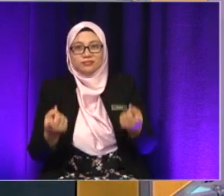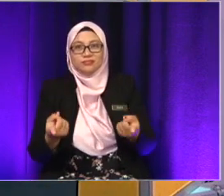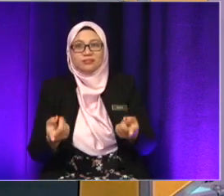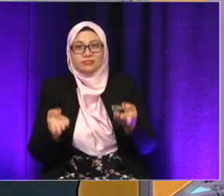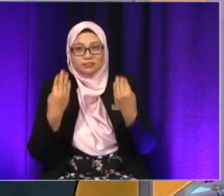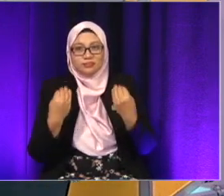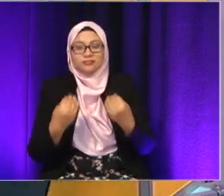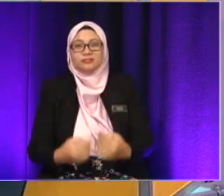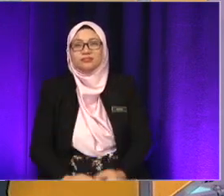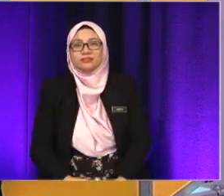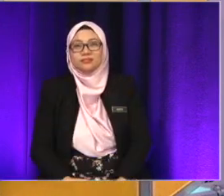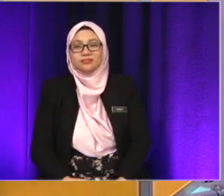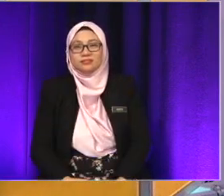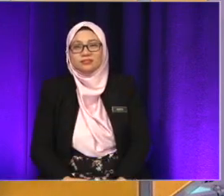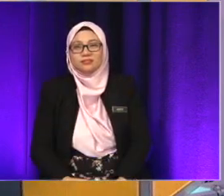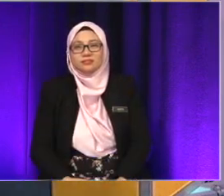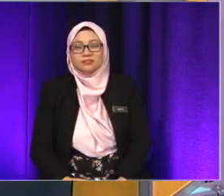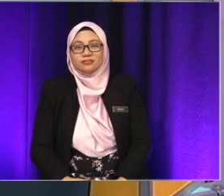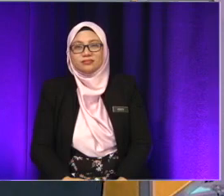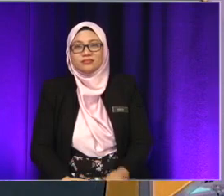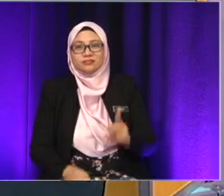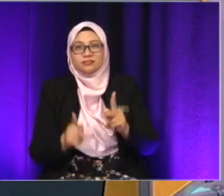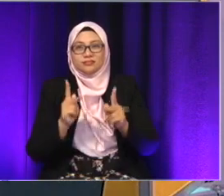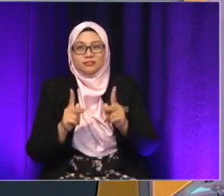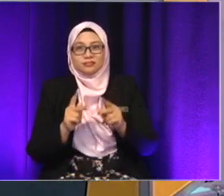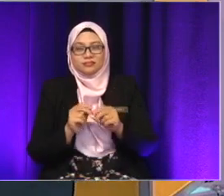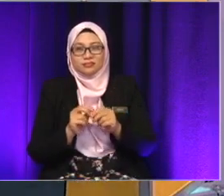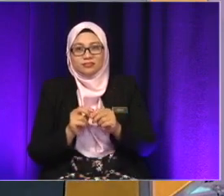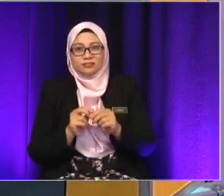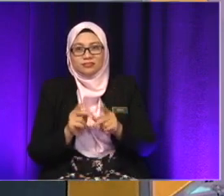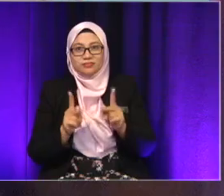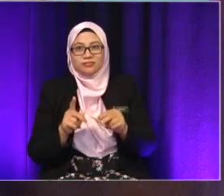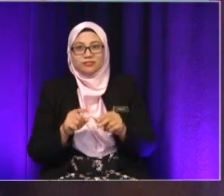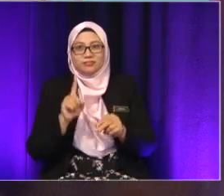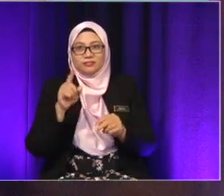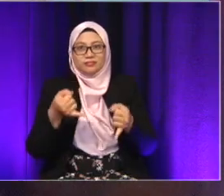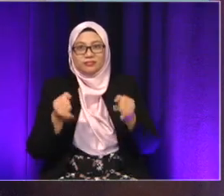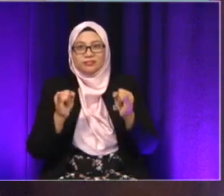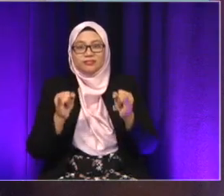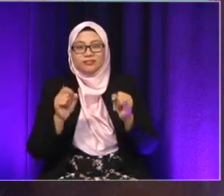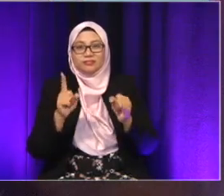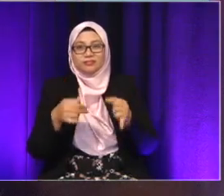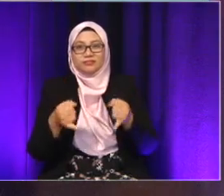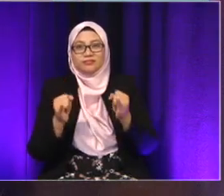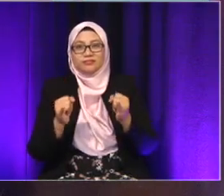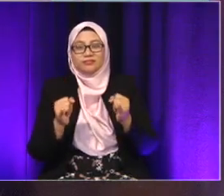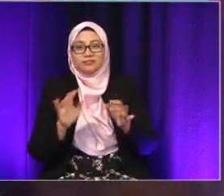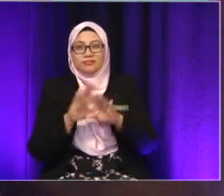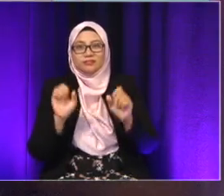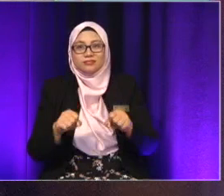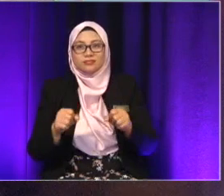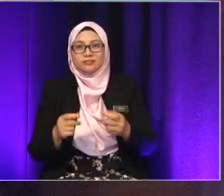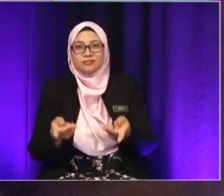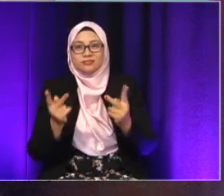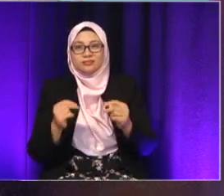tangki. Jarang dia patah balik ke sini. Kalau dalam pump aquarium sama juga, dia one way. One way je. One way. Jarang dia patah balik. Terkejut